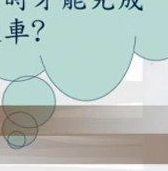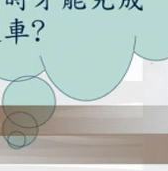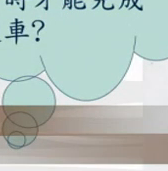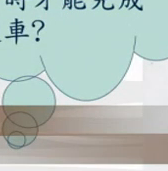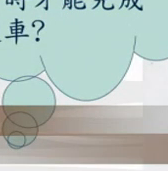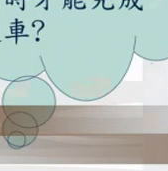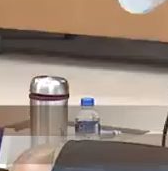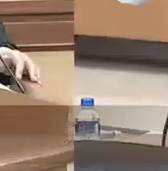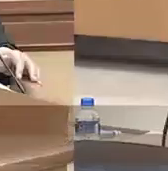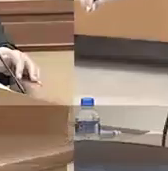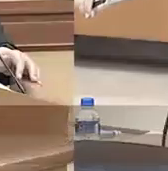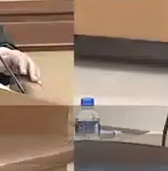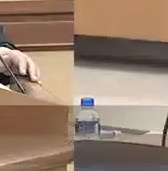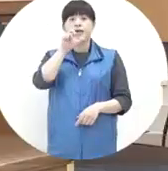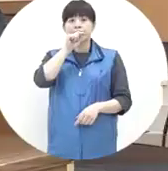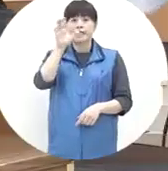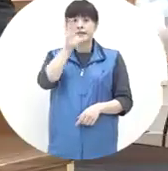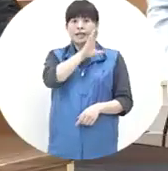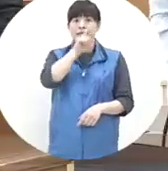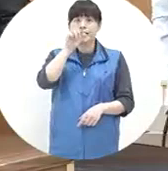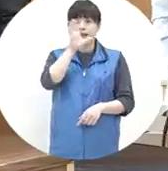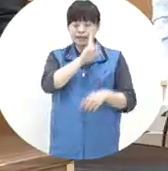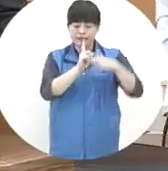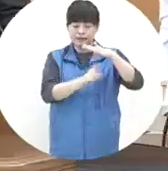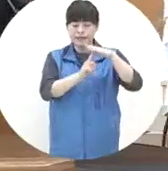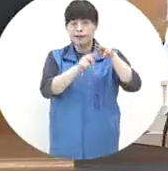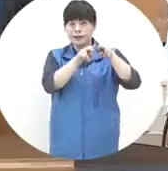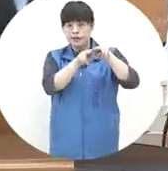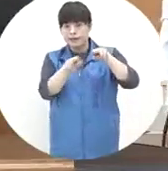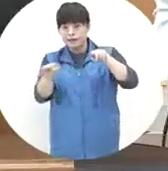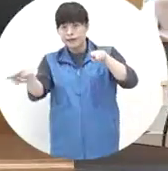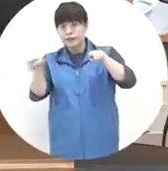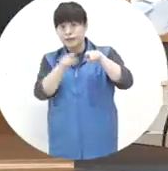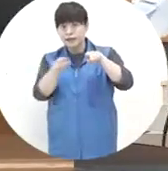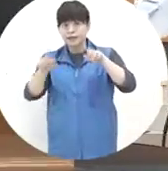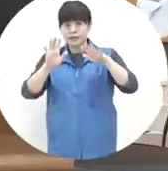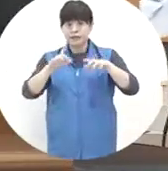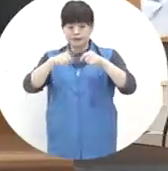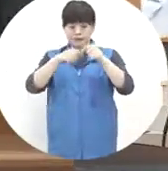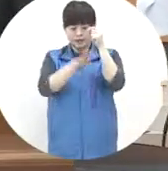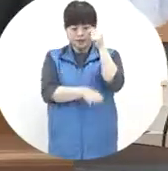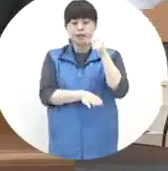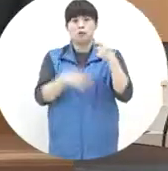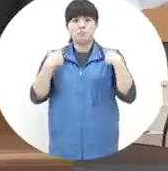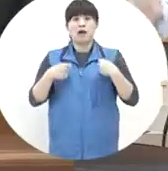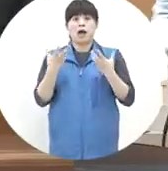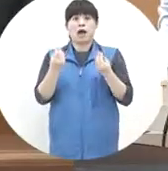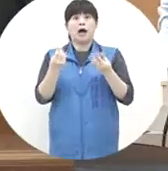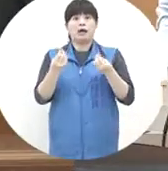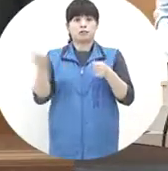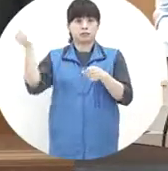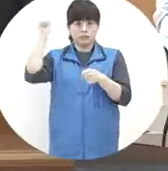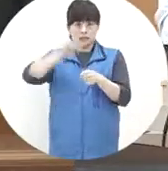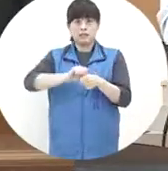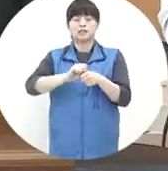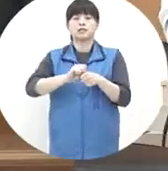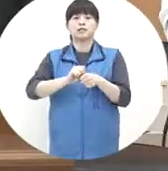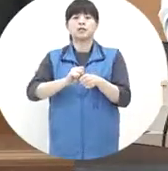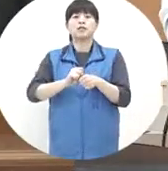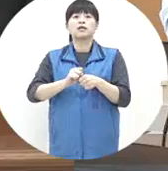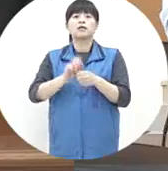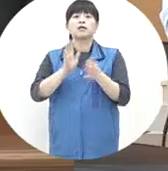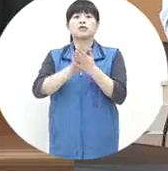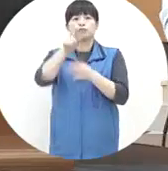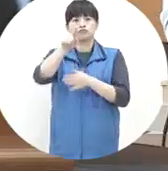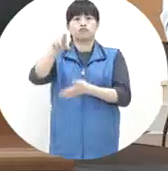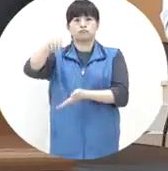是说包含我们莺歌下匝道的部分，也都是今年底会做完嘛。 对， 哦，本来是没有要做的啦，哈、哦，真的、这个要特别谢谢。 后来也是你为你借力啊。